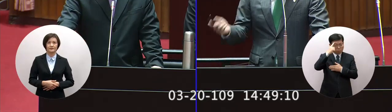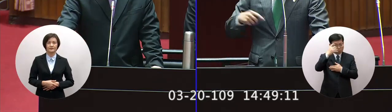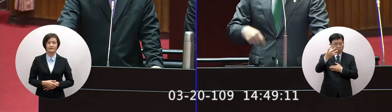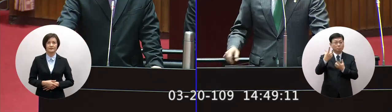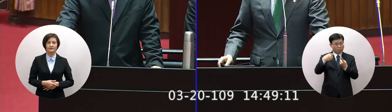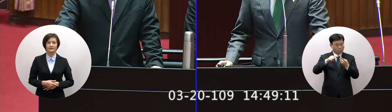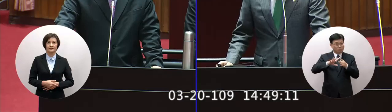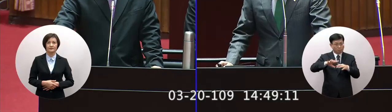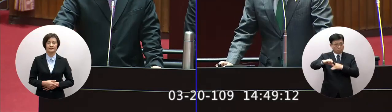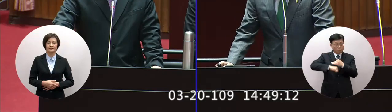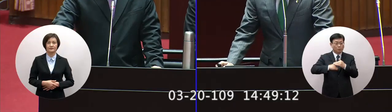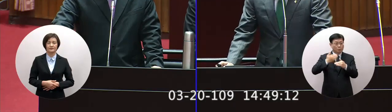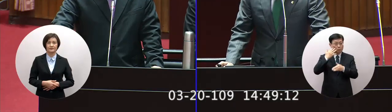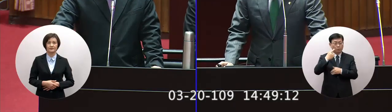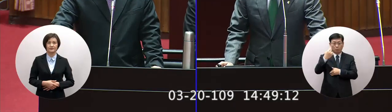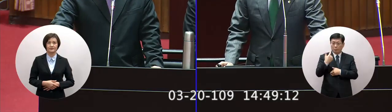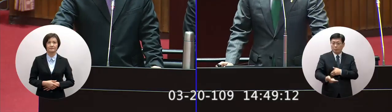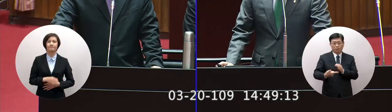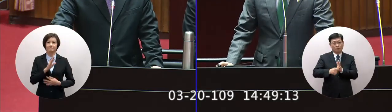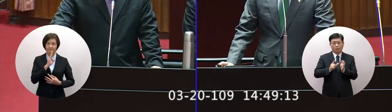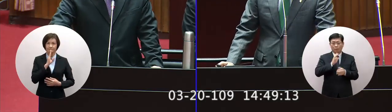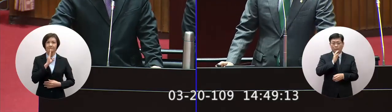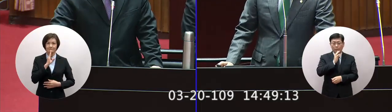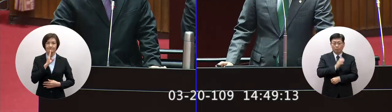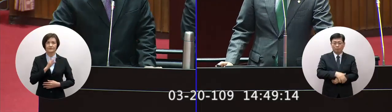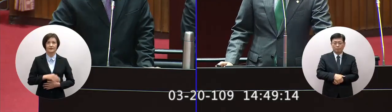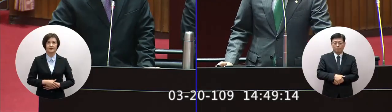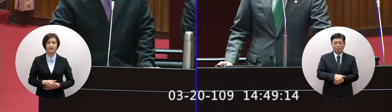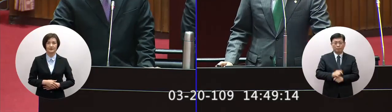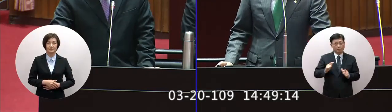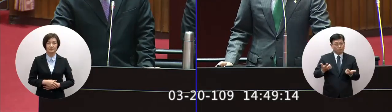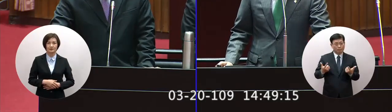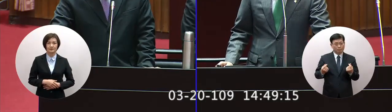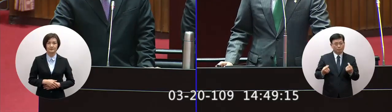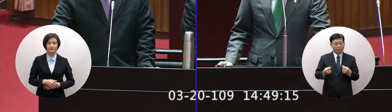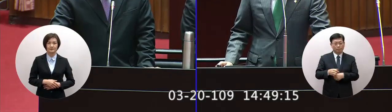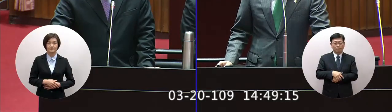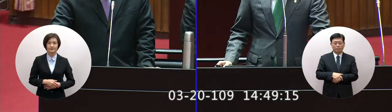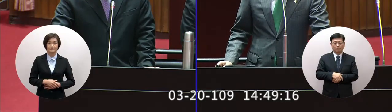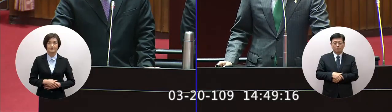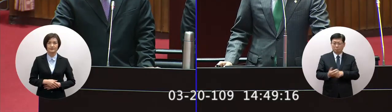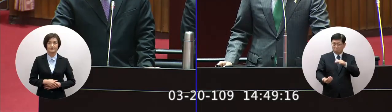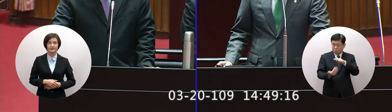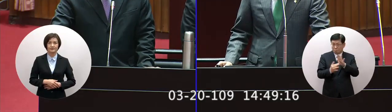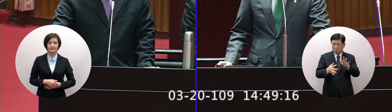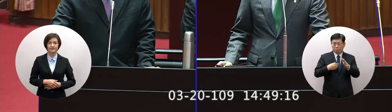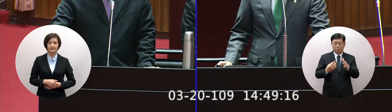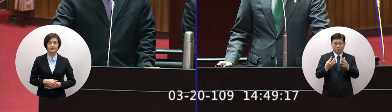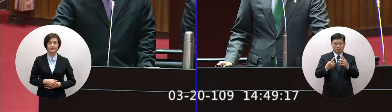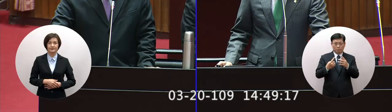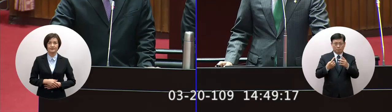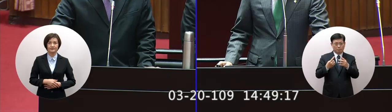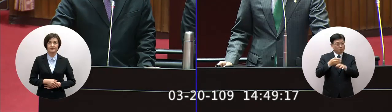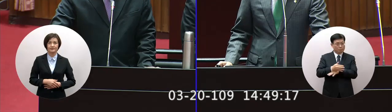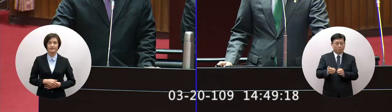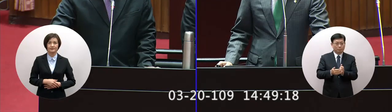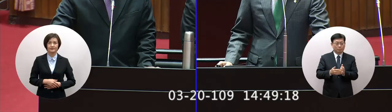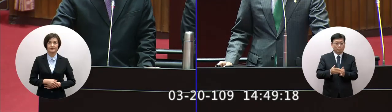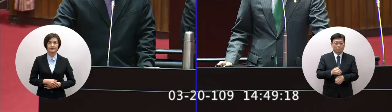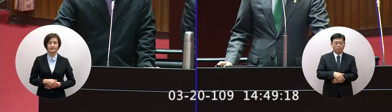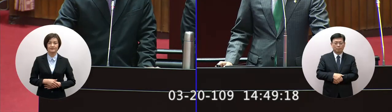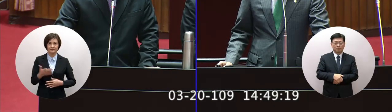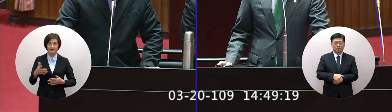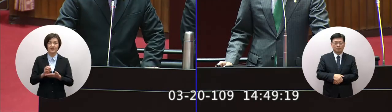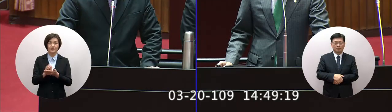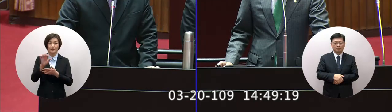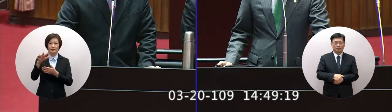应该进来，否则到时候也没办法所谓扫墓了。 是是是， 所以大概也是这样子哈，所以最高峰应该是过了。 委员